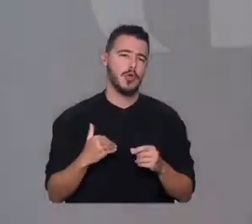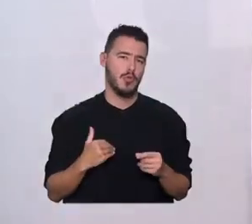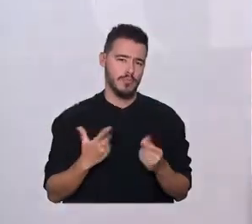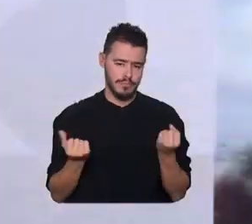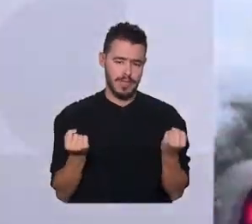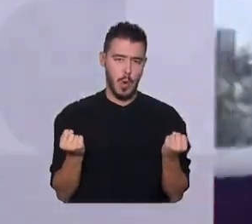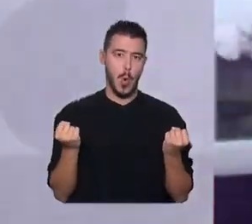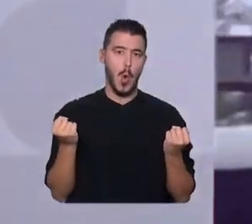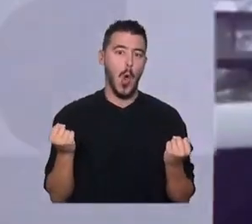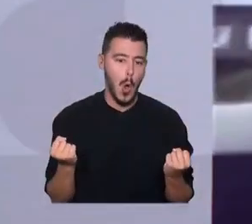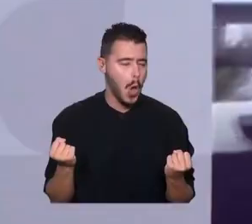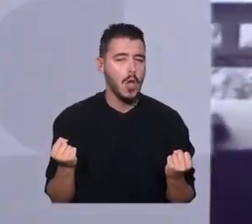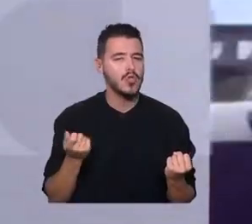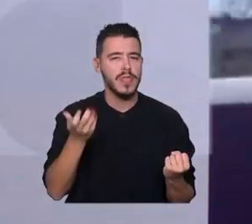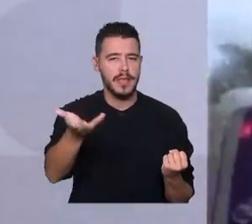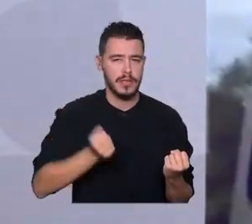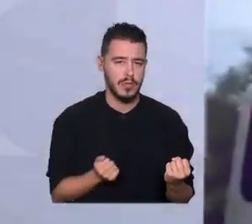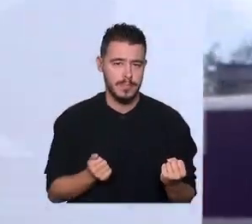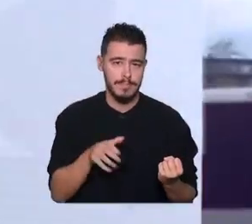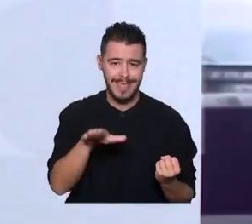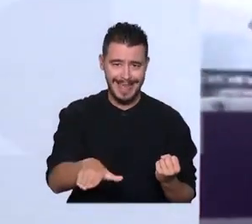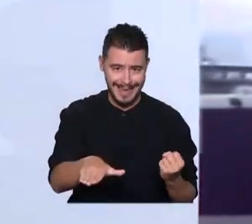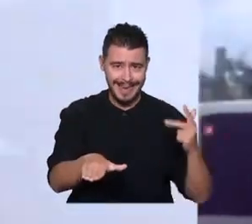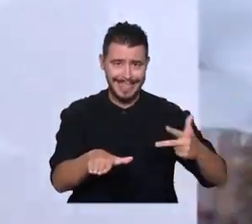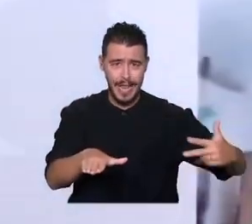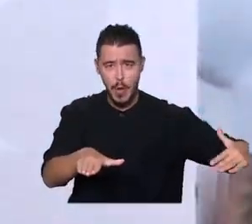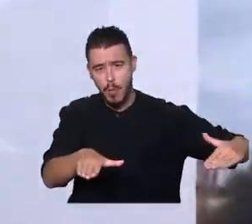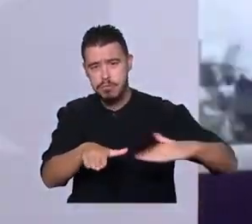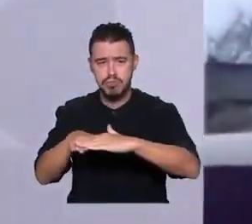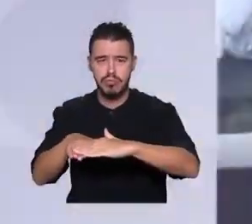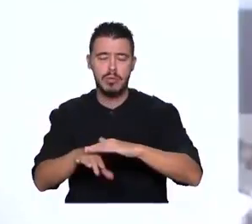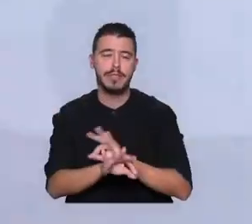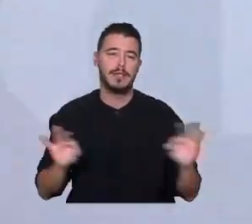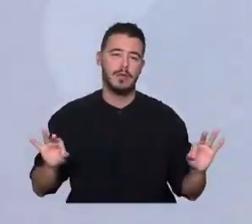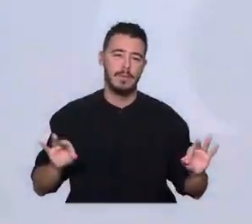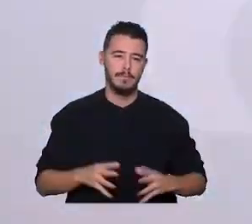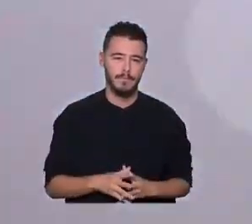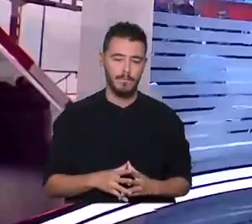μέσα στις γραμμές να είχε βρεθεί το λεωφορείο, το τουριστικό λεωφορείο. Ζήνα μου, σε ευχαριστώ πολύ.